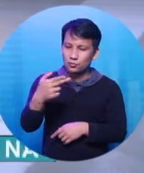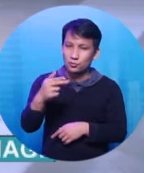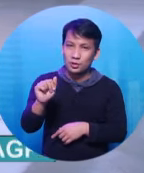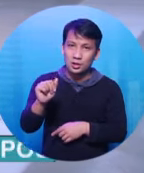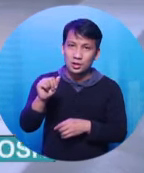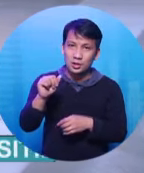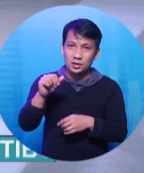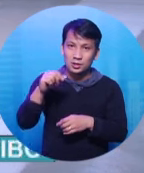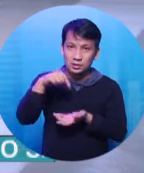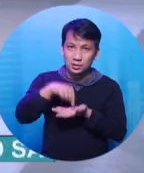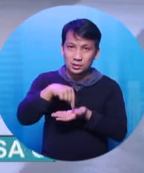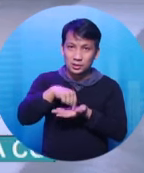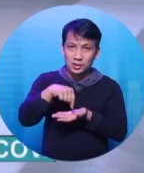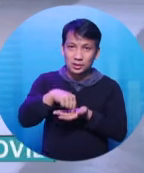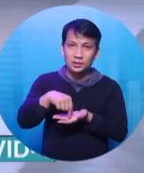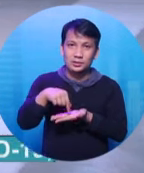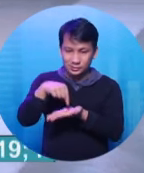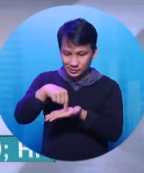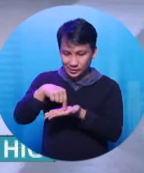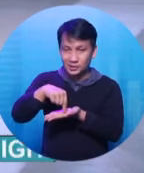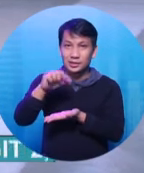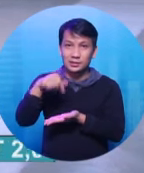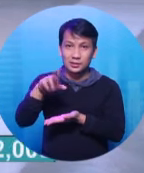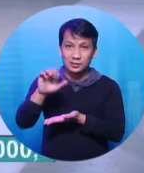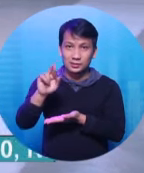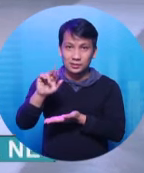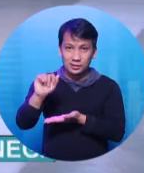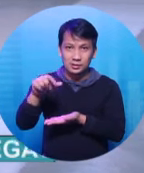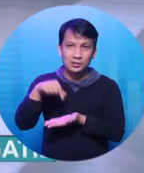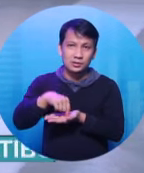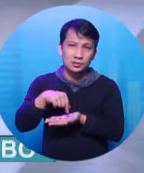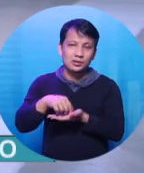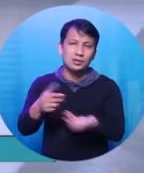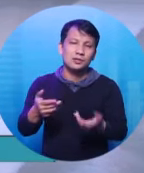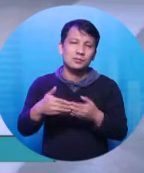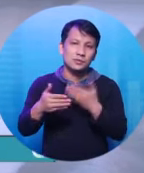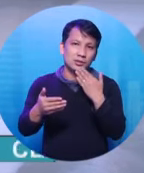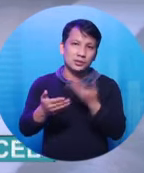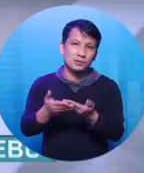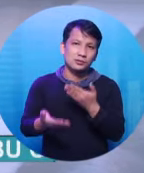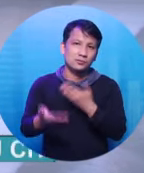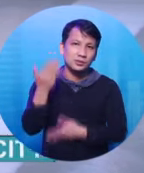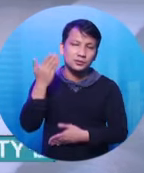Qatar. Magandang umaga po dyan sa inyo, mga ma'am.